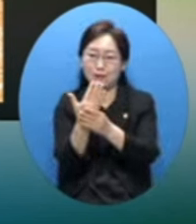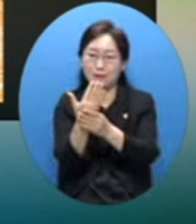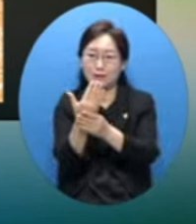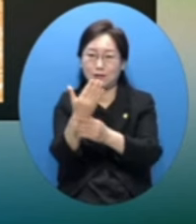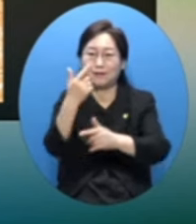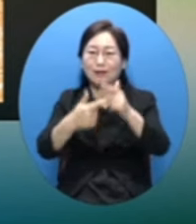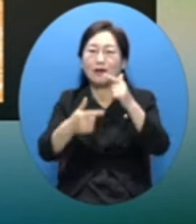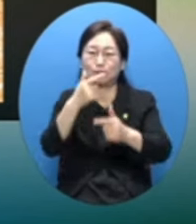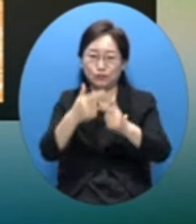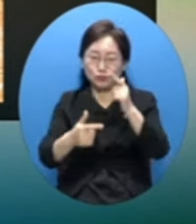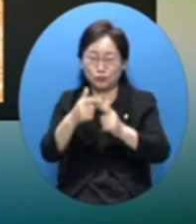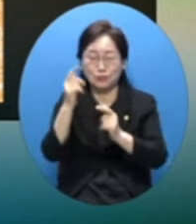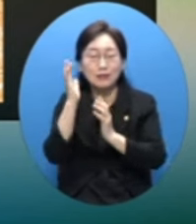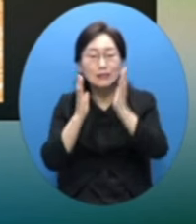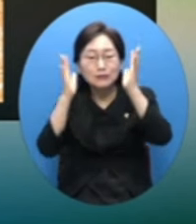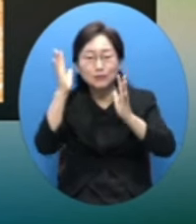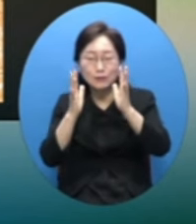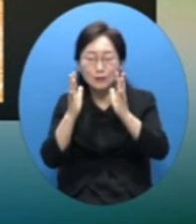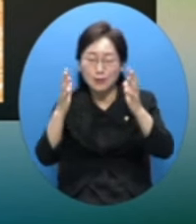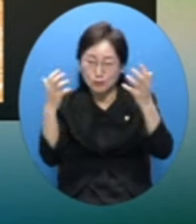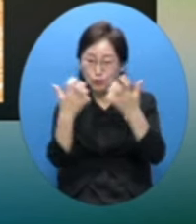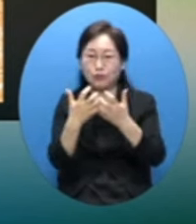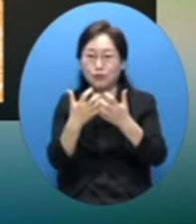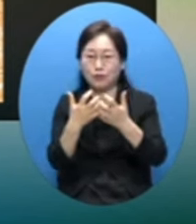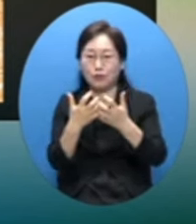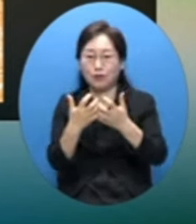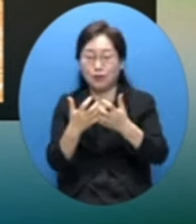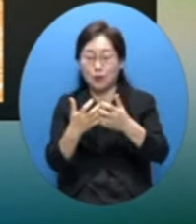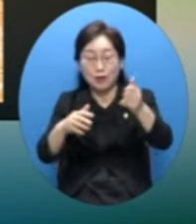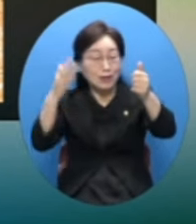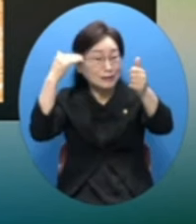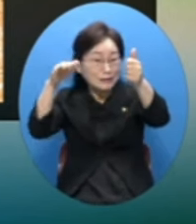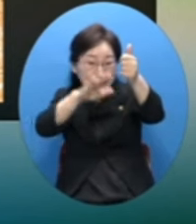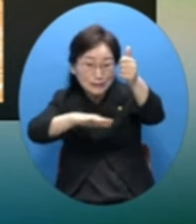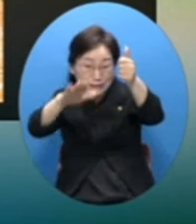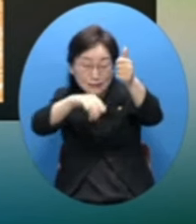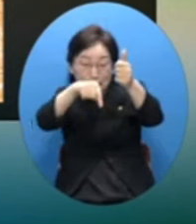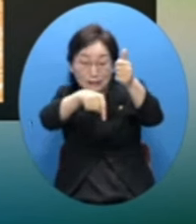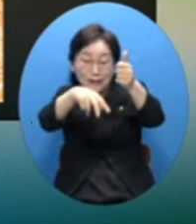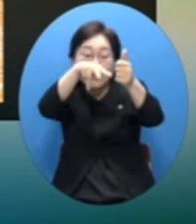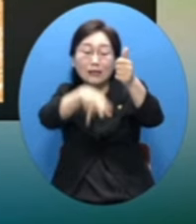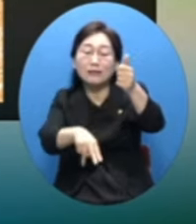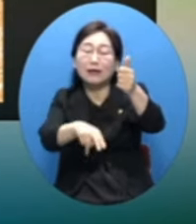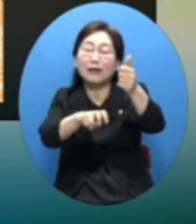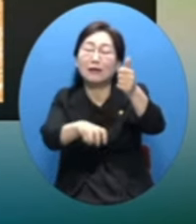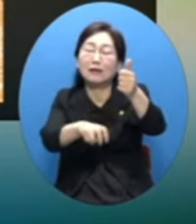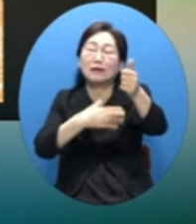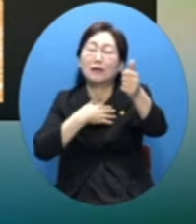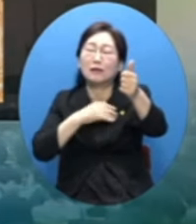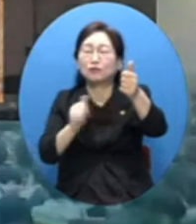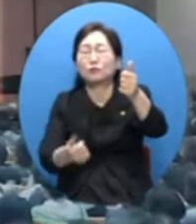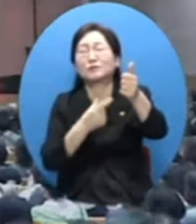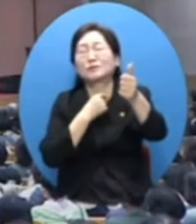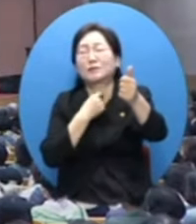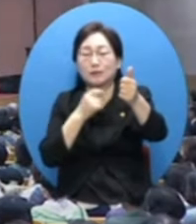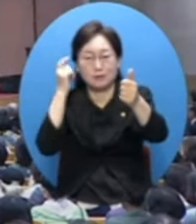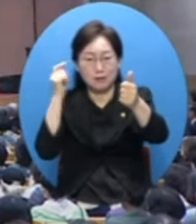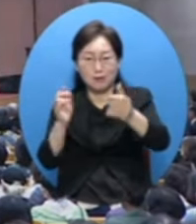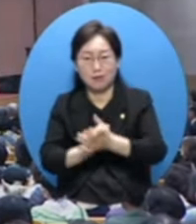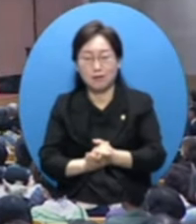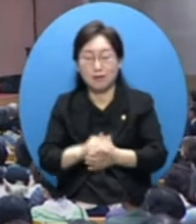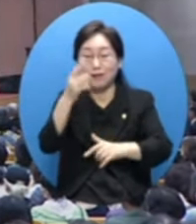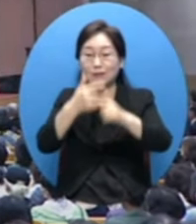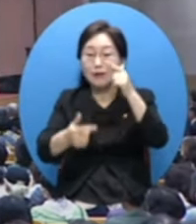나무 잎이 무성한 그러한 나무인데 그 밑에 그늘에 앉아서 차라리 죽었으면 좋겠다 생각을 했습니다. 로데나무